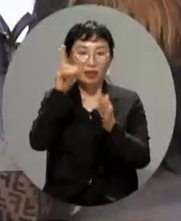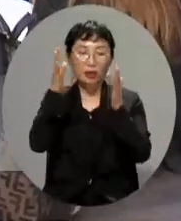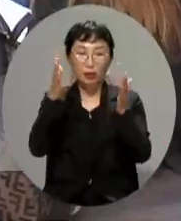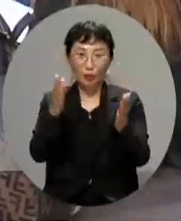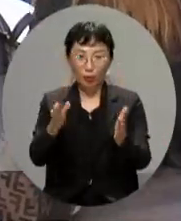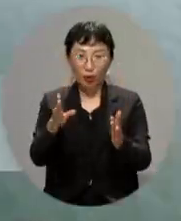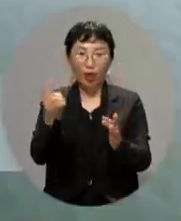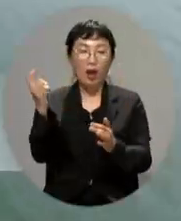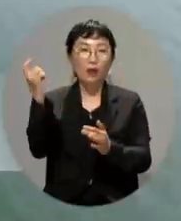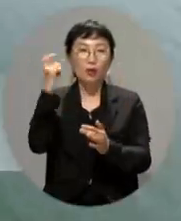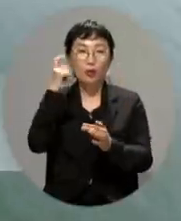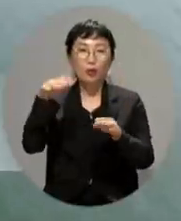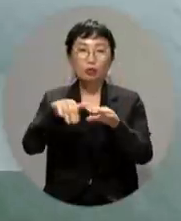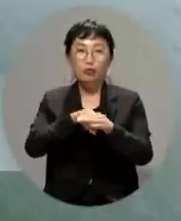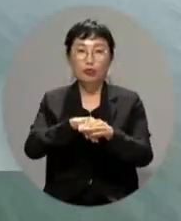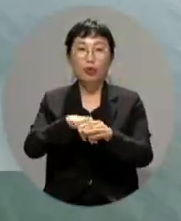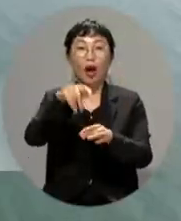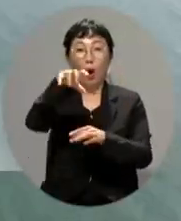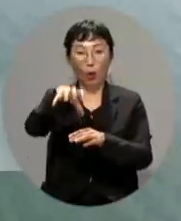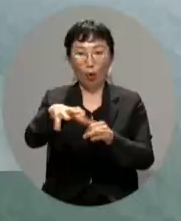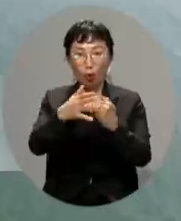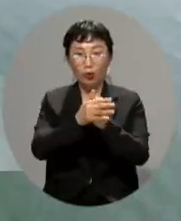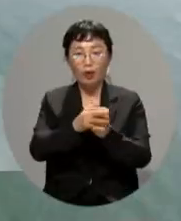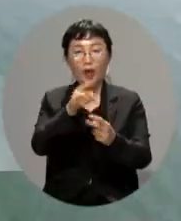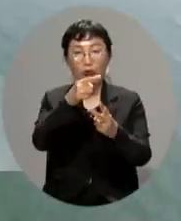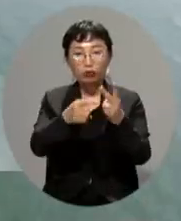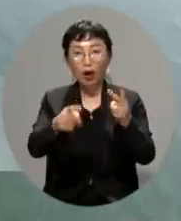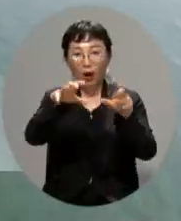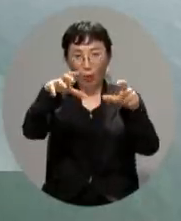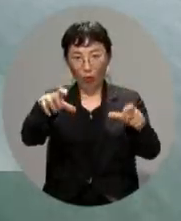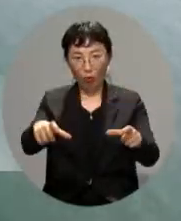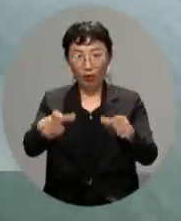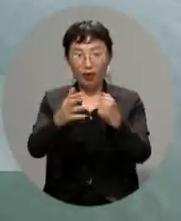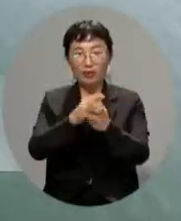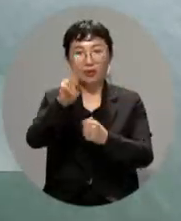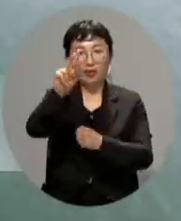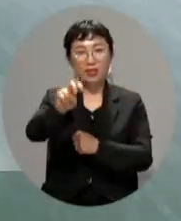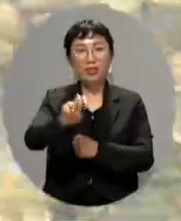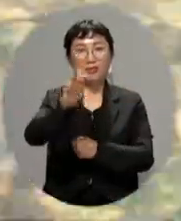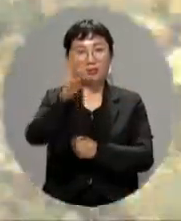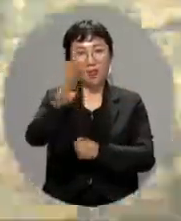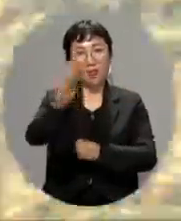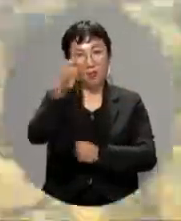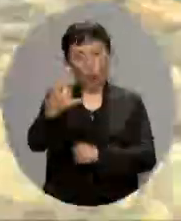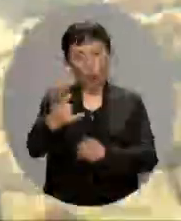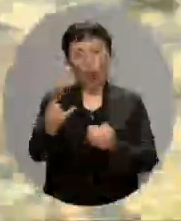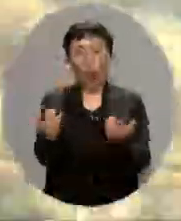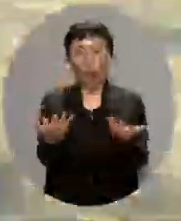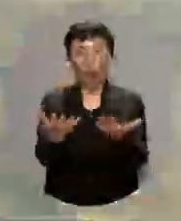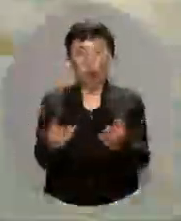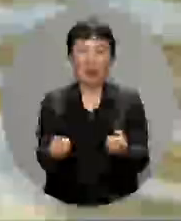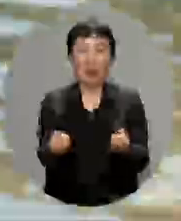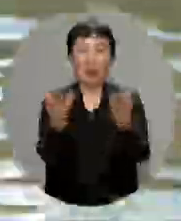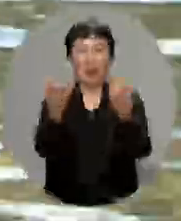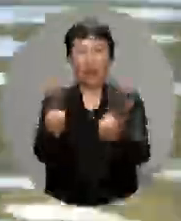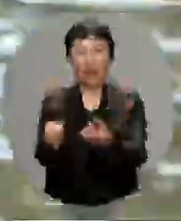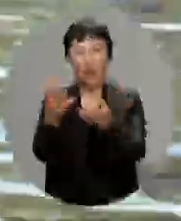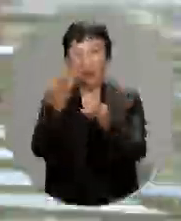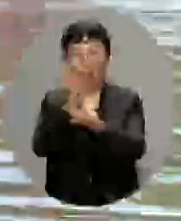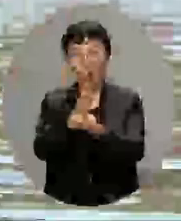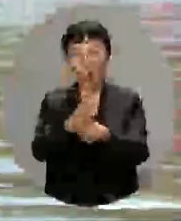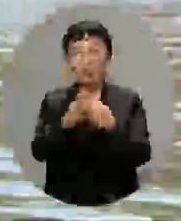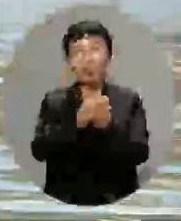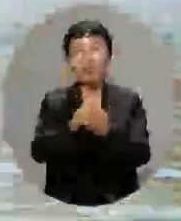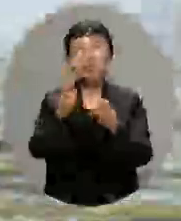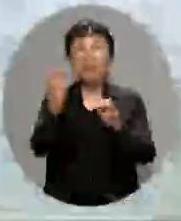한국 소리문화의 전당과 부안 채석강 등에서 23차례 공연이 펼쳐집니다. 오는 30일부터 다음 달